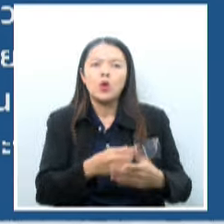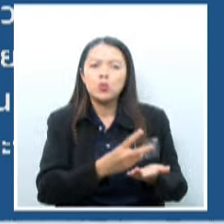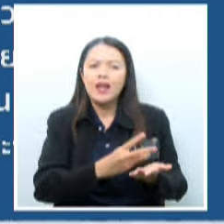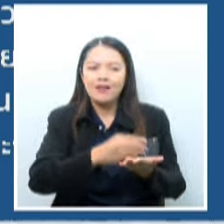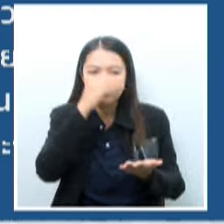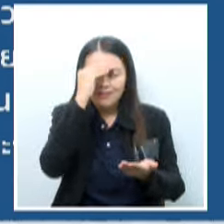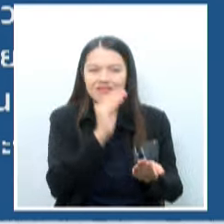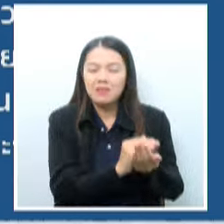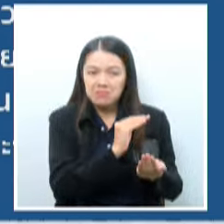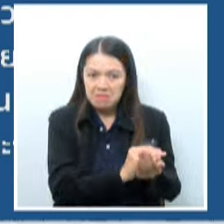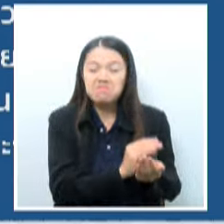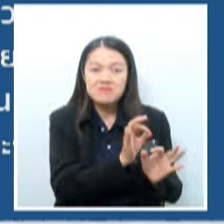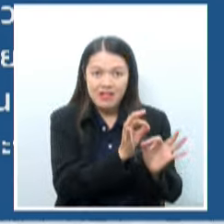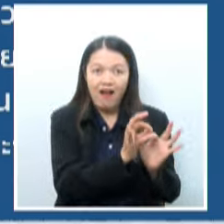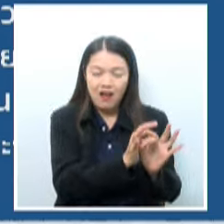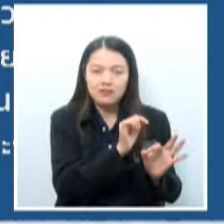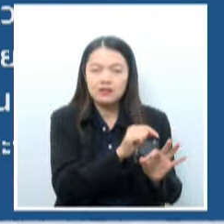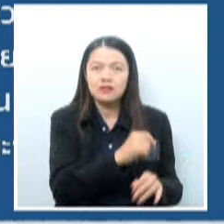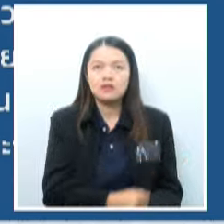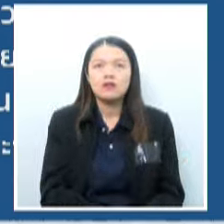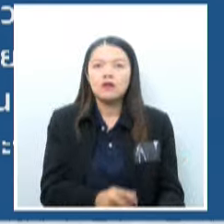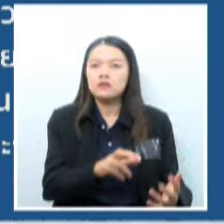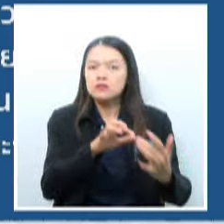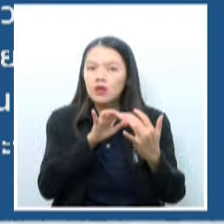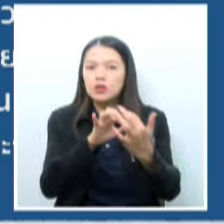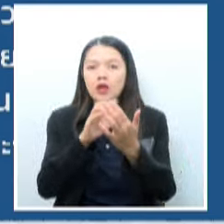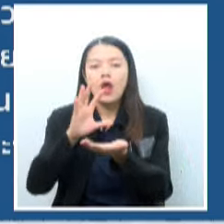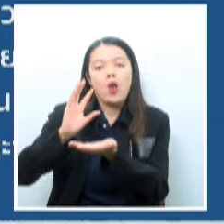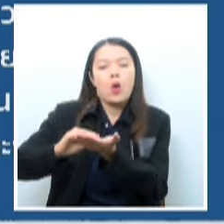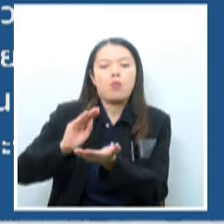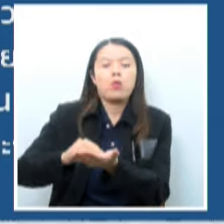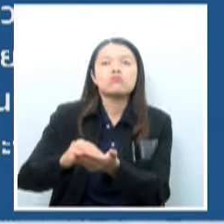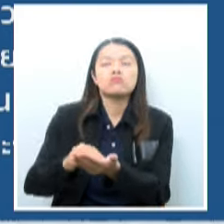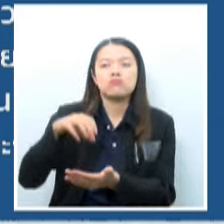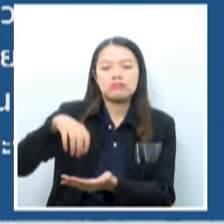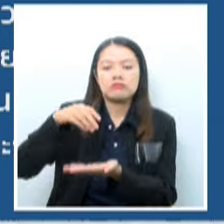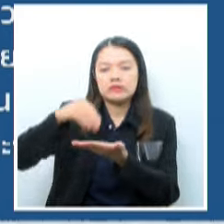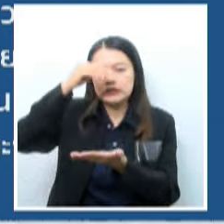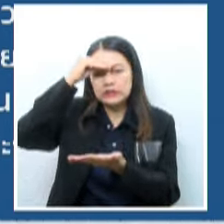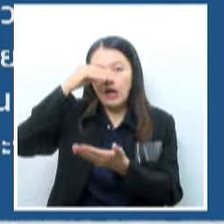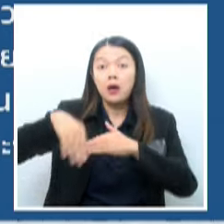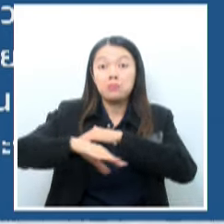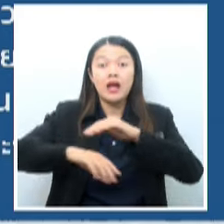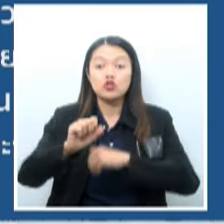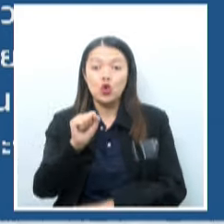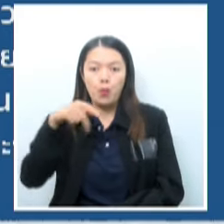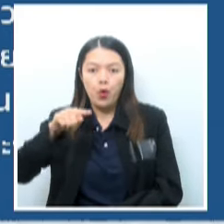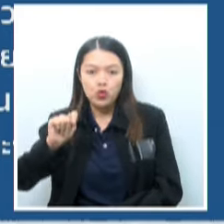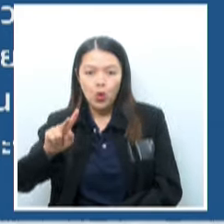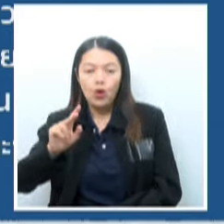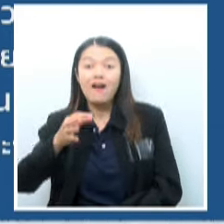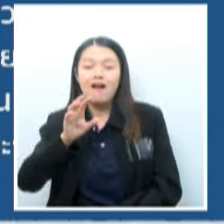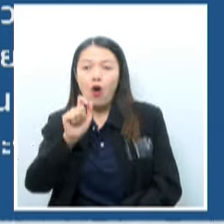ดับการศึกษาขั้นพื้นฐานรูปแบบการศึกษาในระบบโดยสำนักงานคณะกรรมการการศึกษาขั้นพื้นฐานระดับการอาชีวศึก